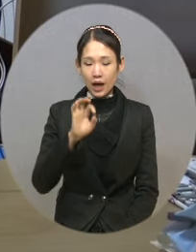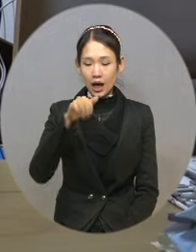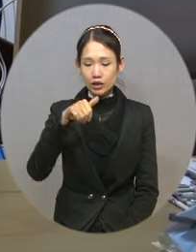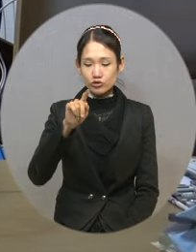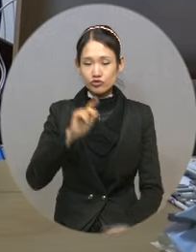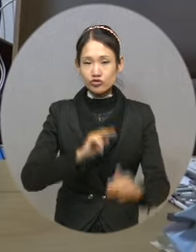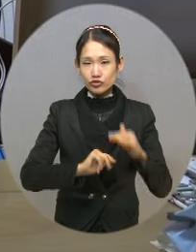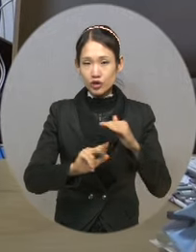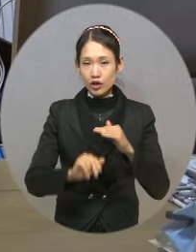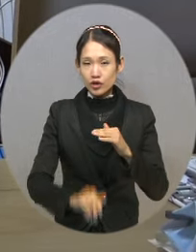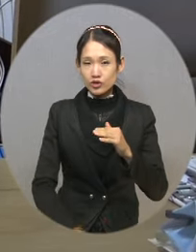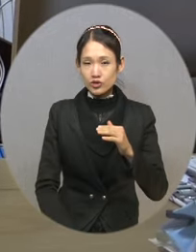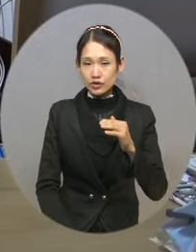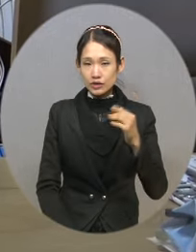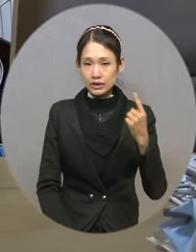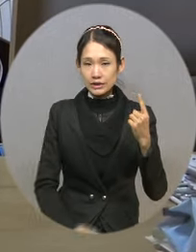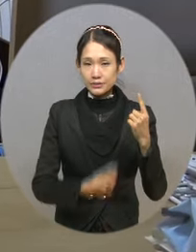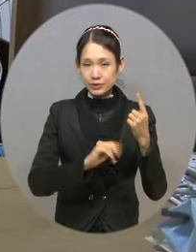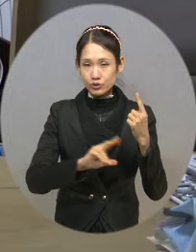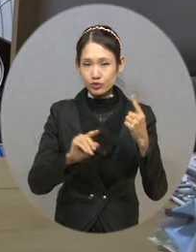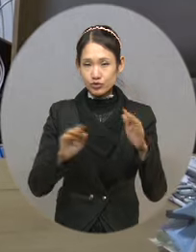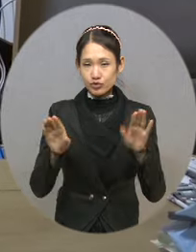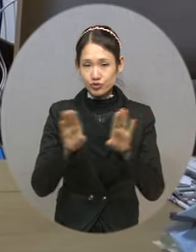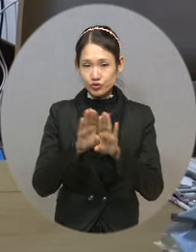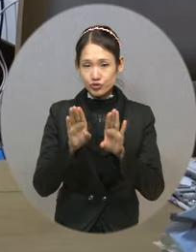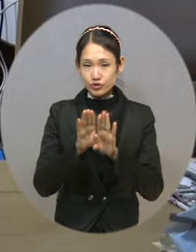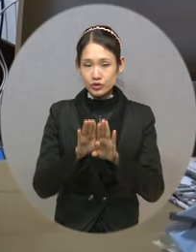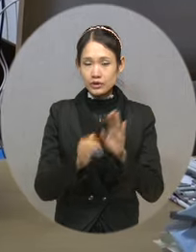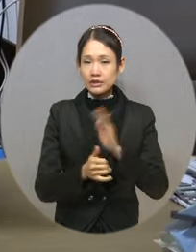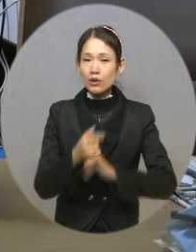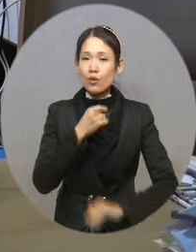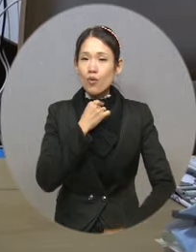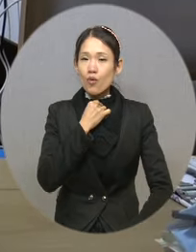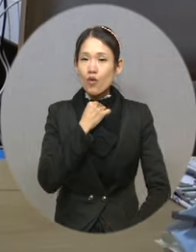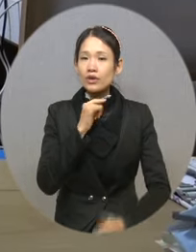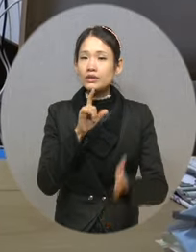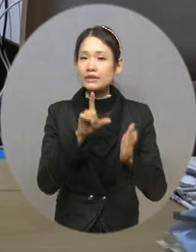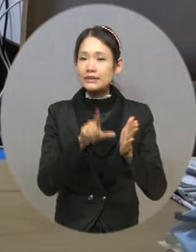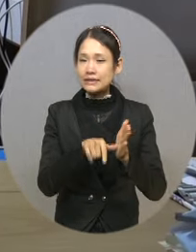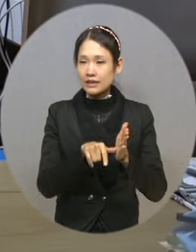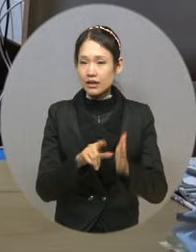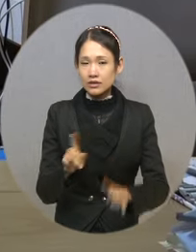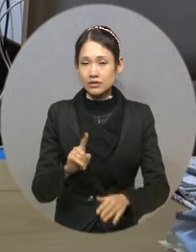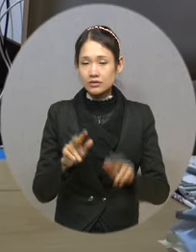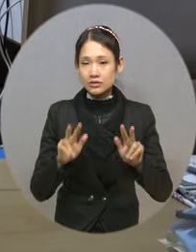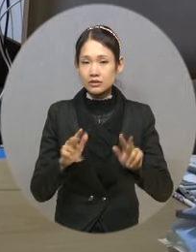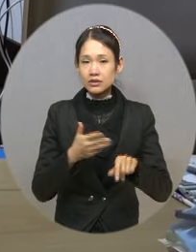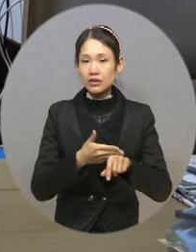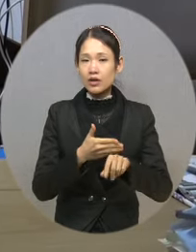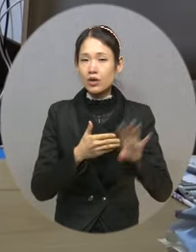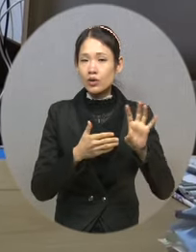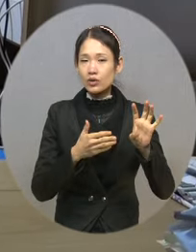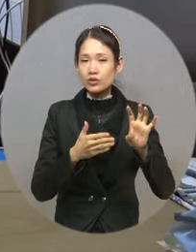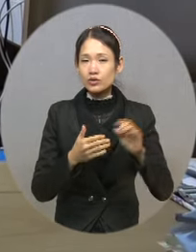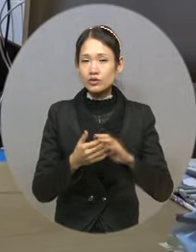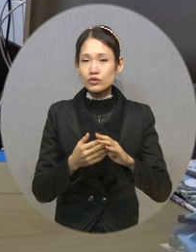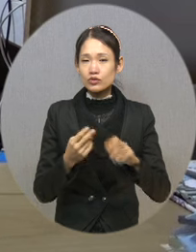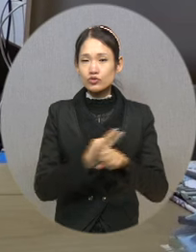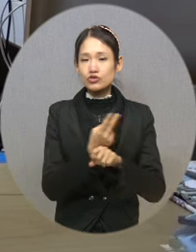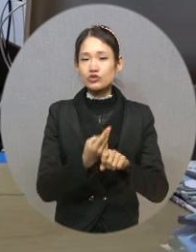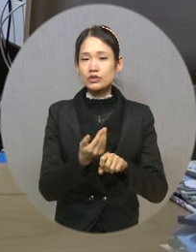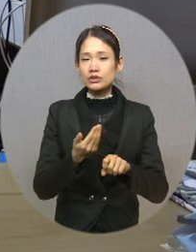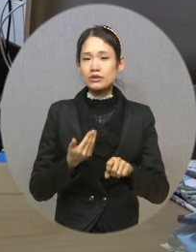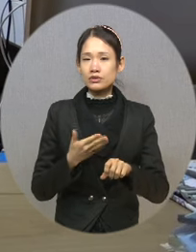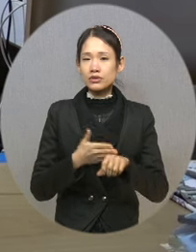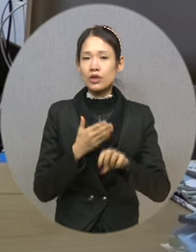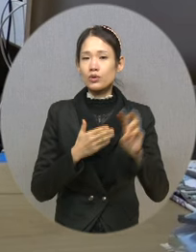될 것 같습니다. 2번 출구요? 네. 희망 시간은요? 지금 9시 40분, 2시간 전이니까 9시 40분이죠?